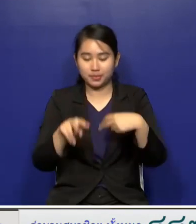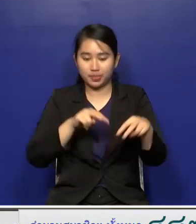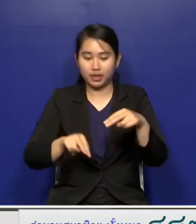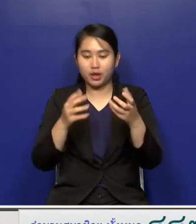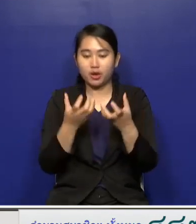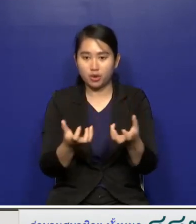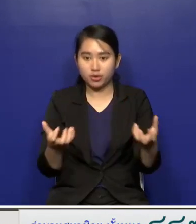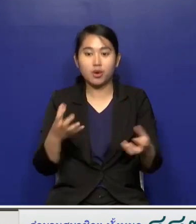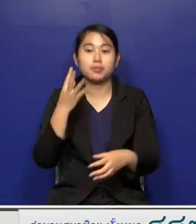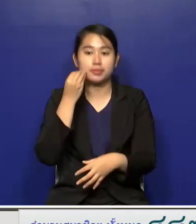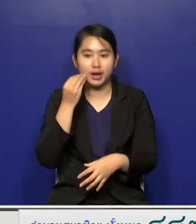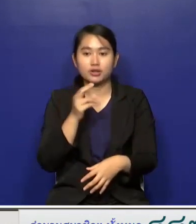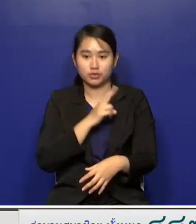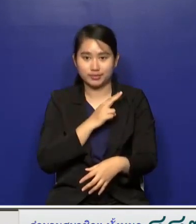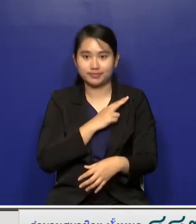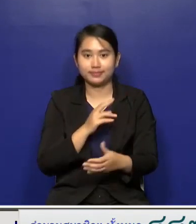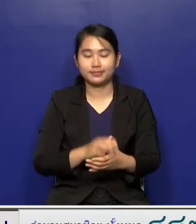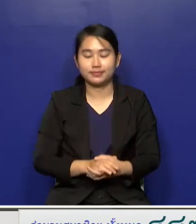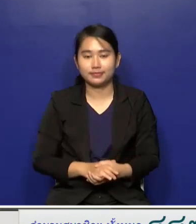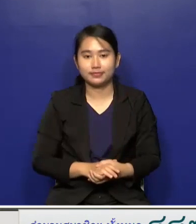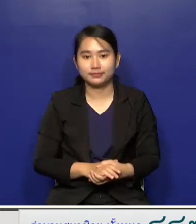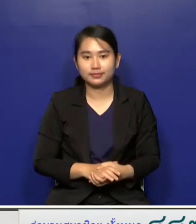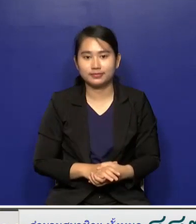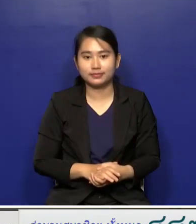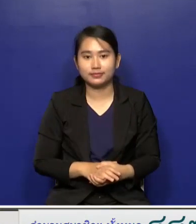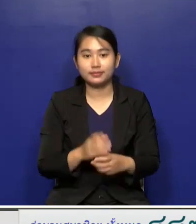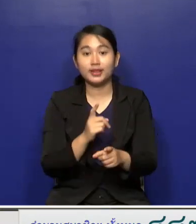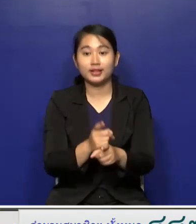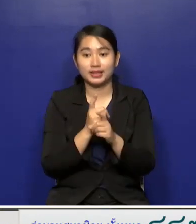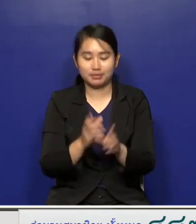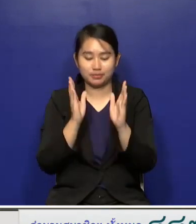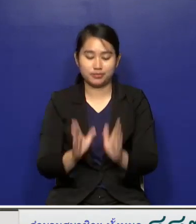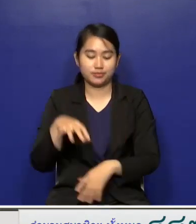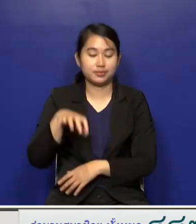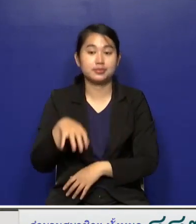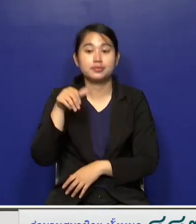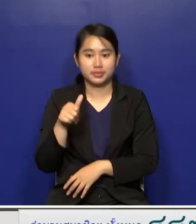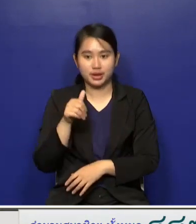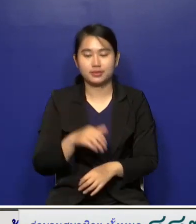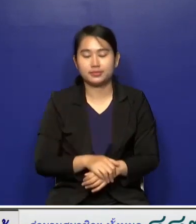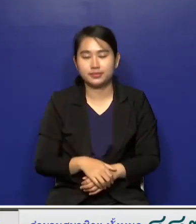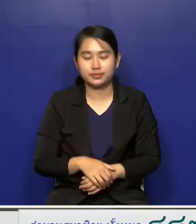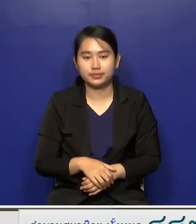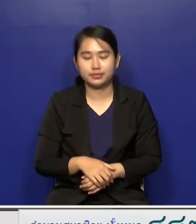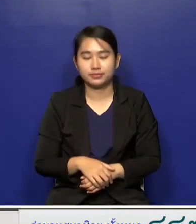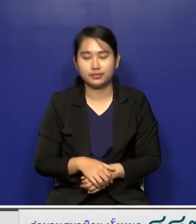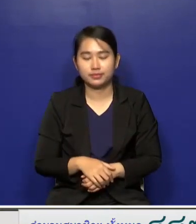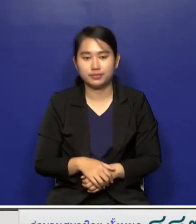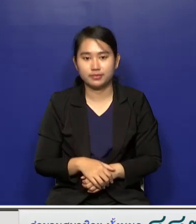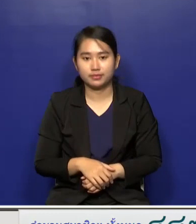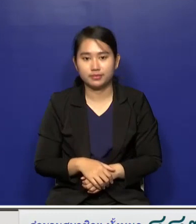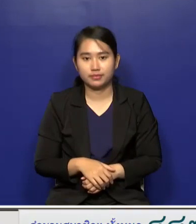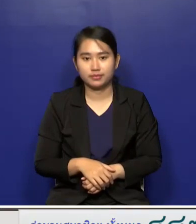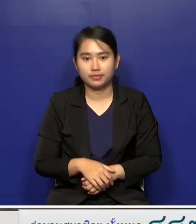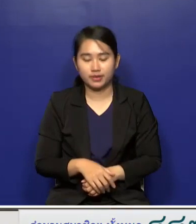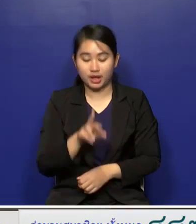กของเมืองไว้ตามเจตนารมณ์ของคนเมืองจะก่อให้เกิดความตื่นตัวใน